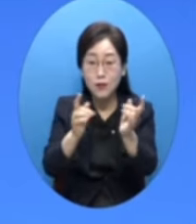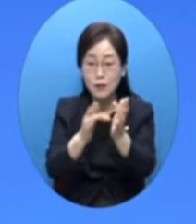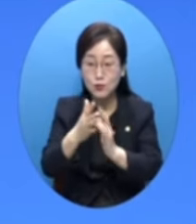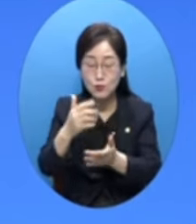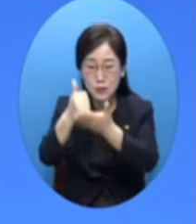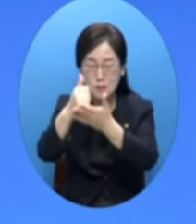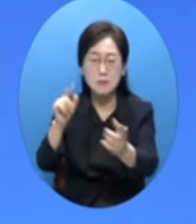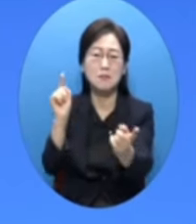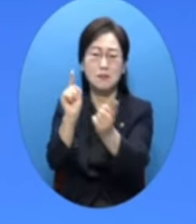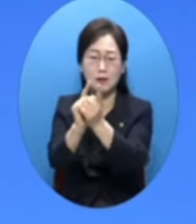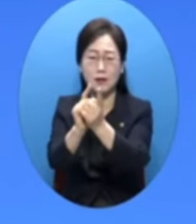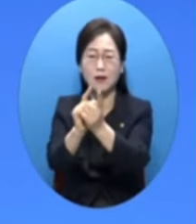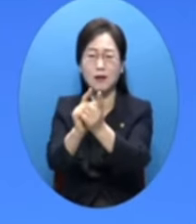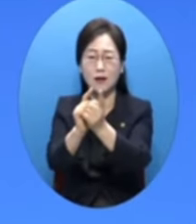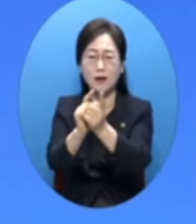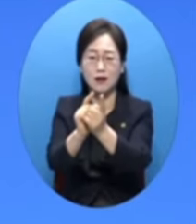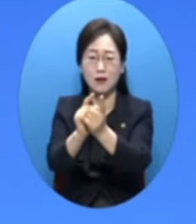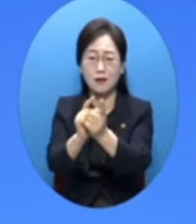저들이